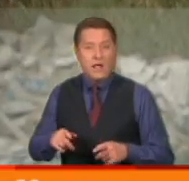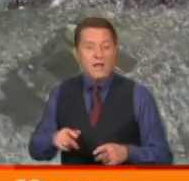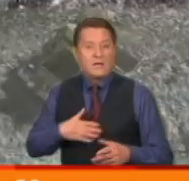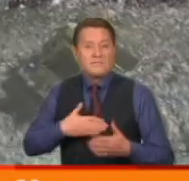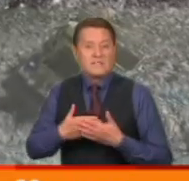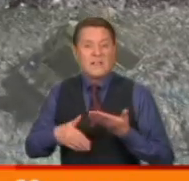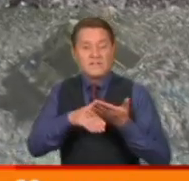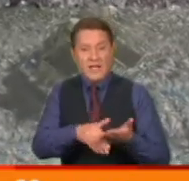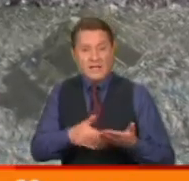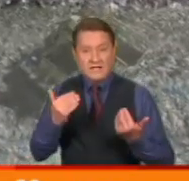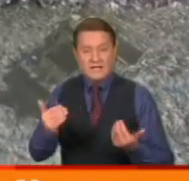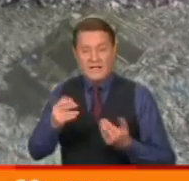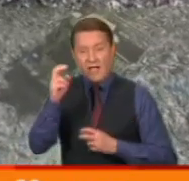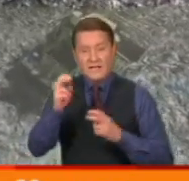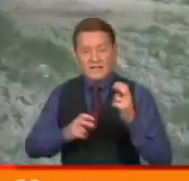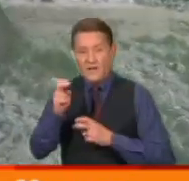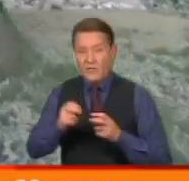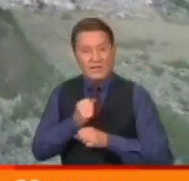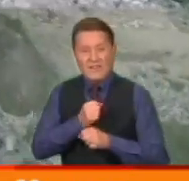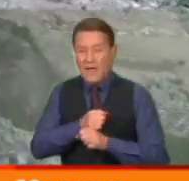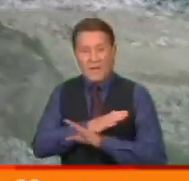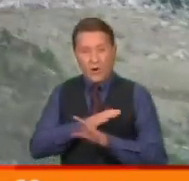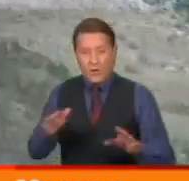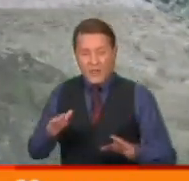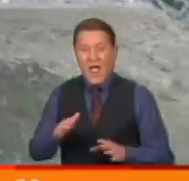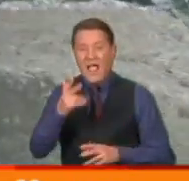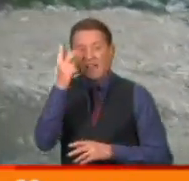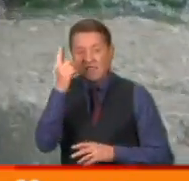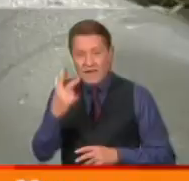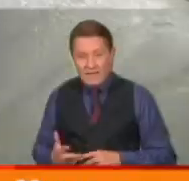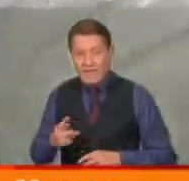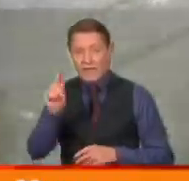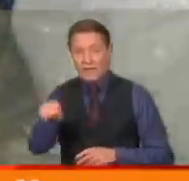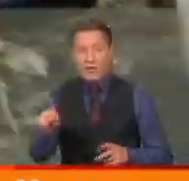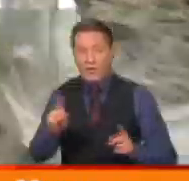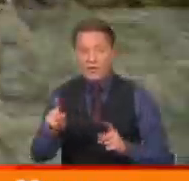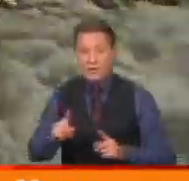завод «Енергія» не переробляє і третини того, що продукують кияни.